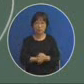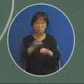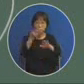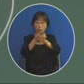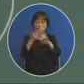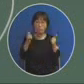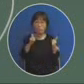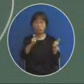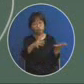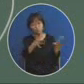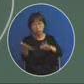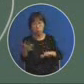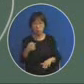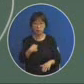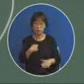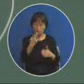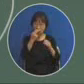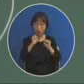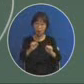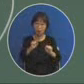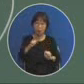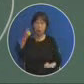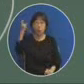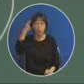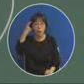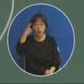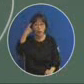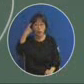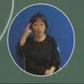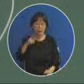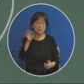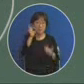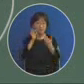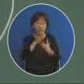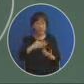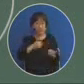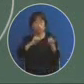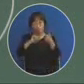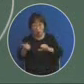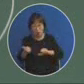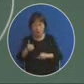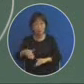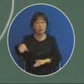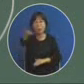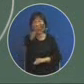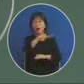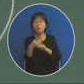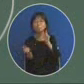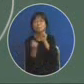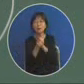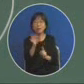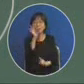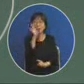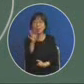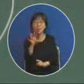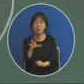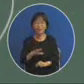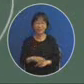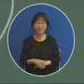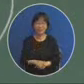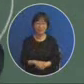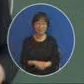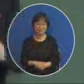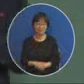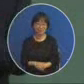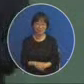else perished in, through those incidents. But I didn't die. 여러분 못 만나잖아요. Why would that be the case? 답은. The answer is simple. If I died, then I wouldn't